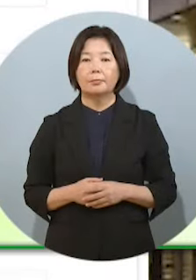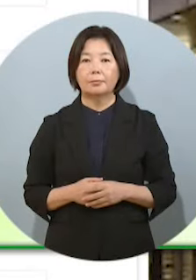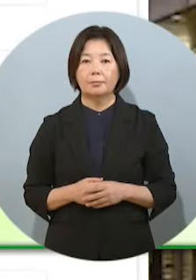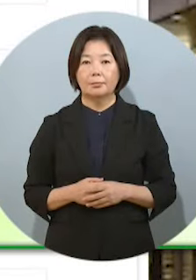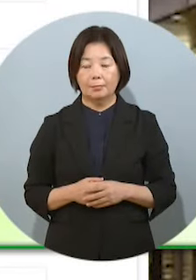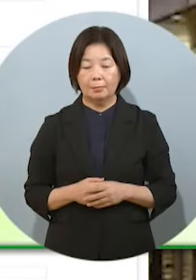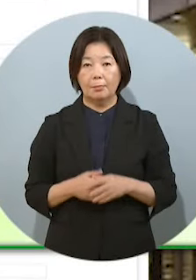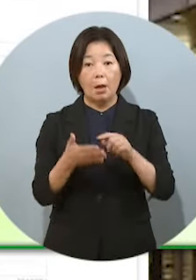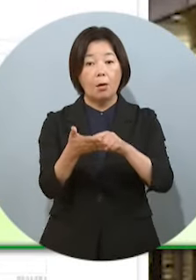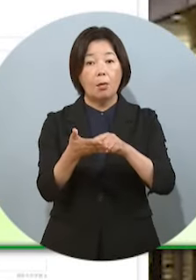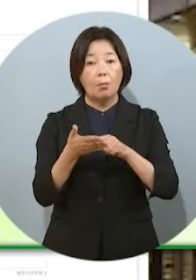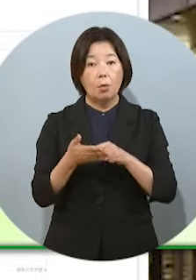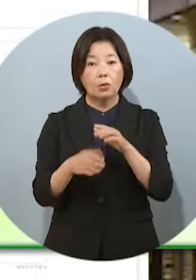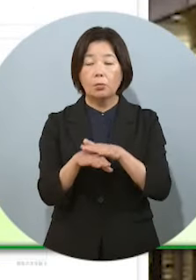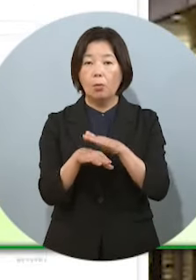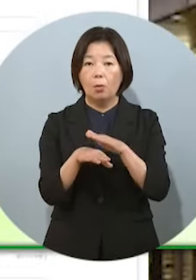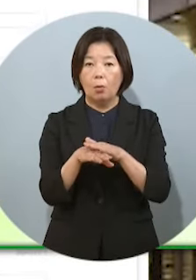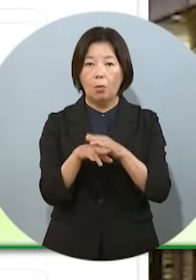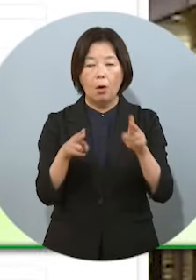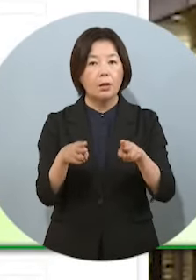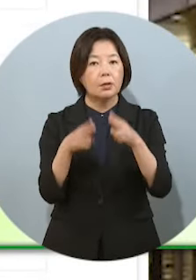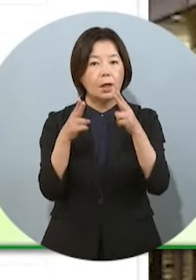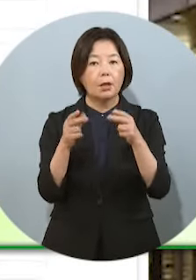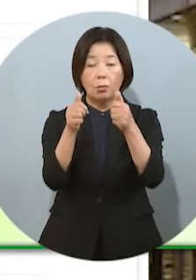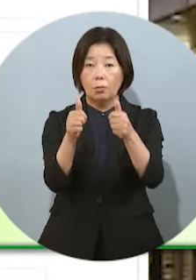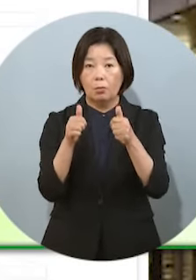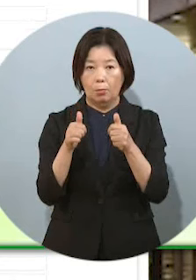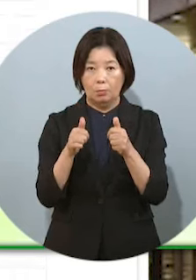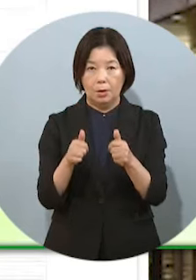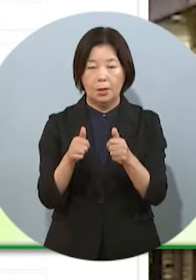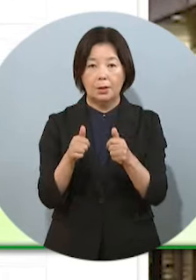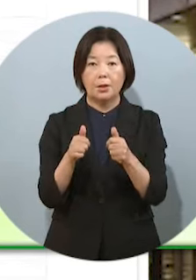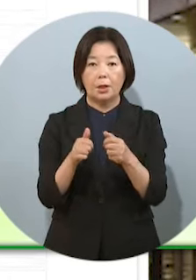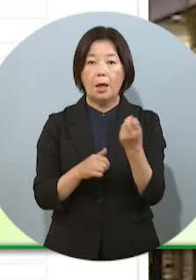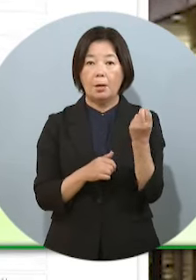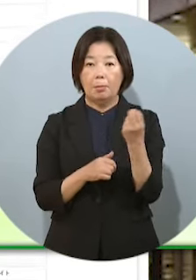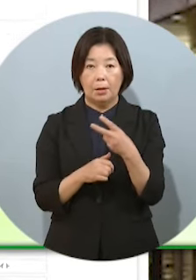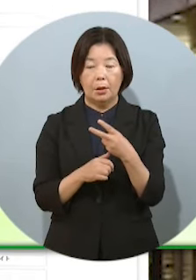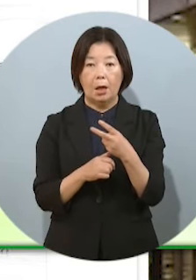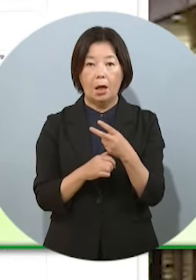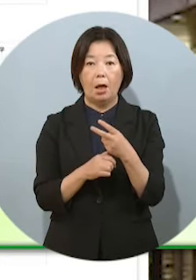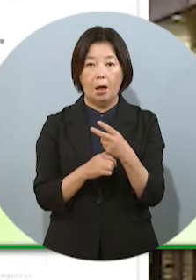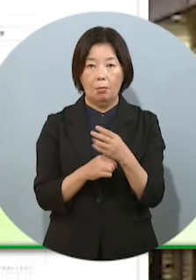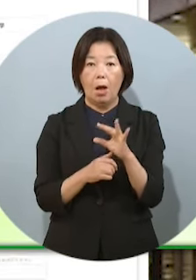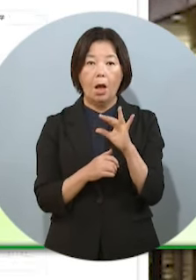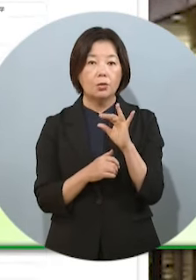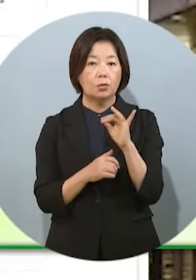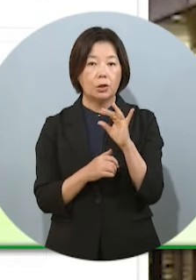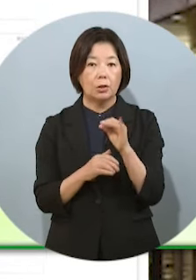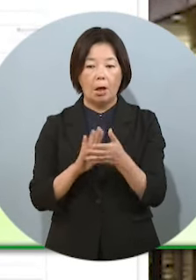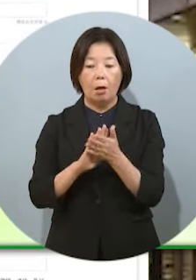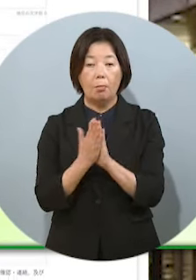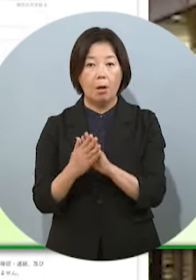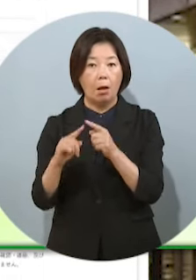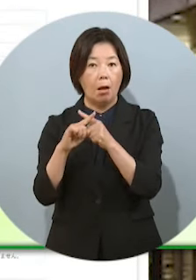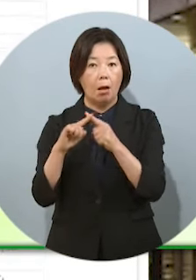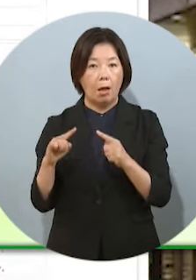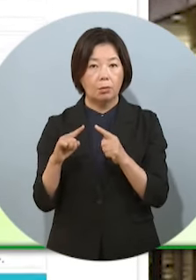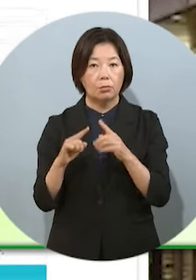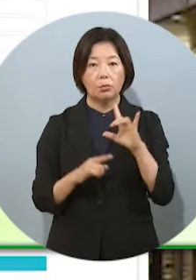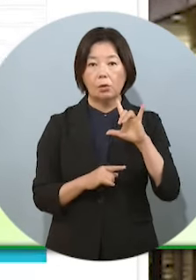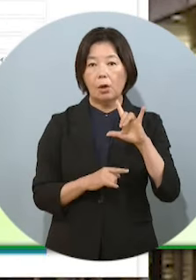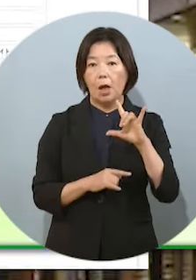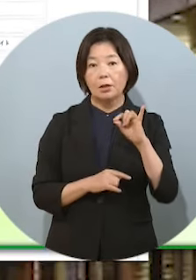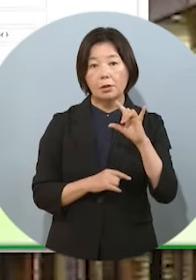作品の応募は、専用の応募フォームまたは X、旧ツイッターかインスタグラム